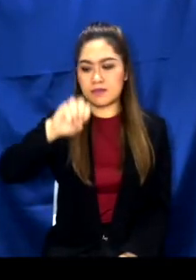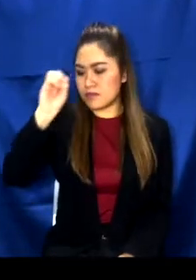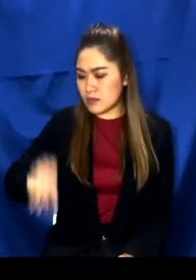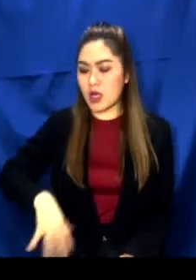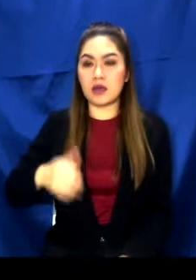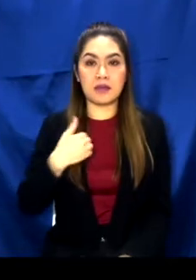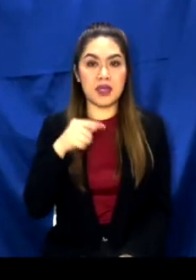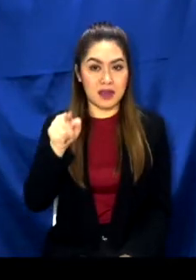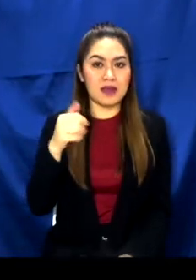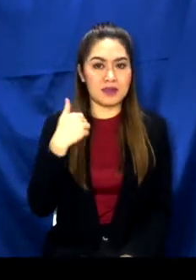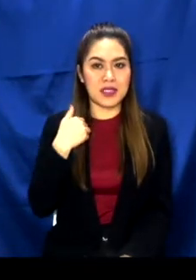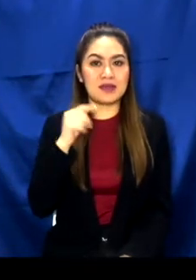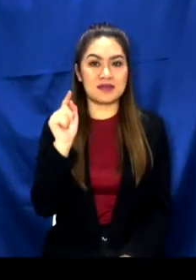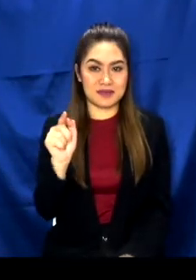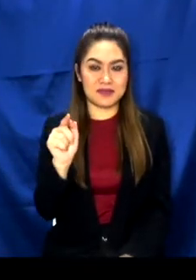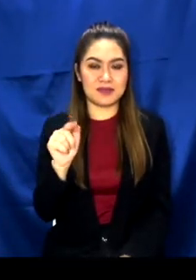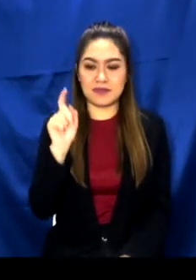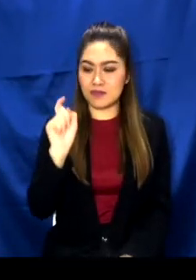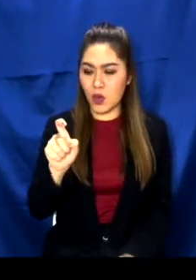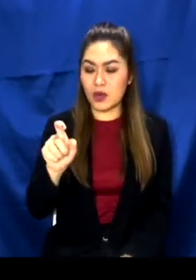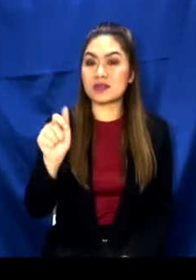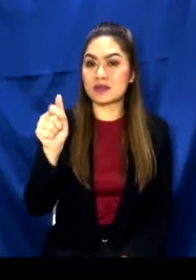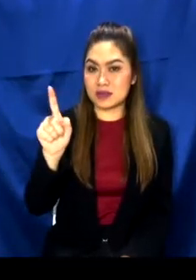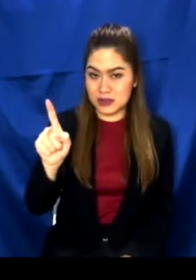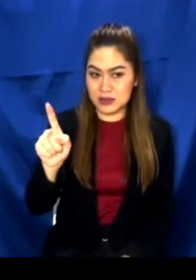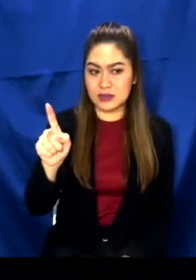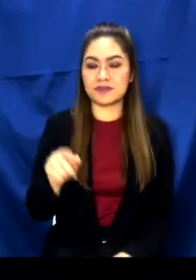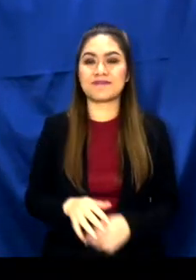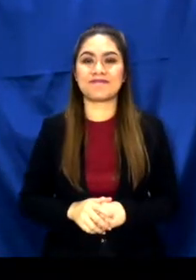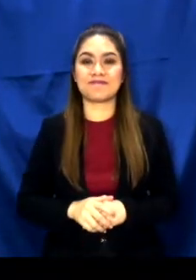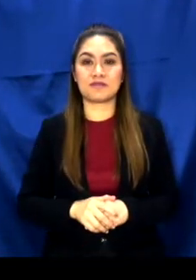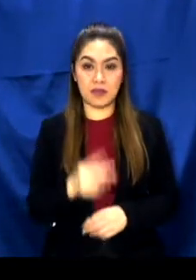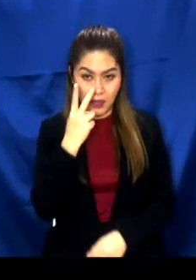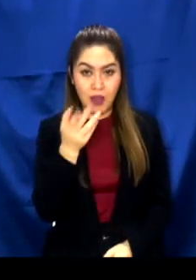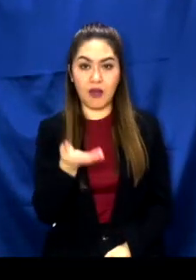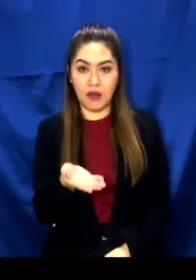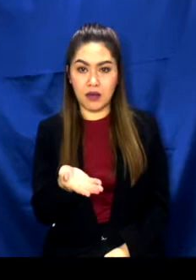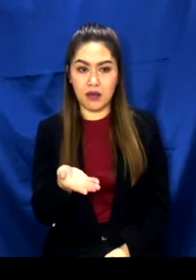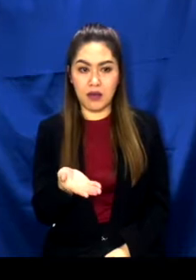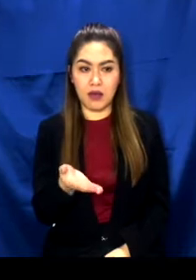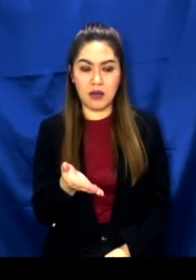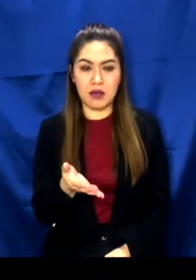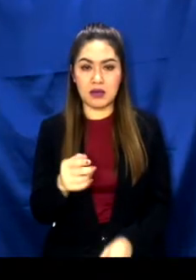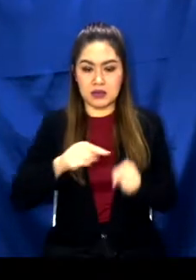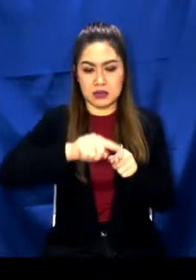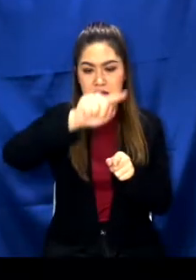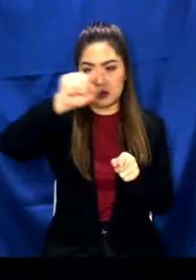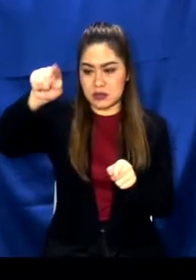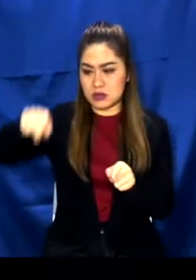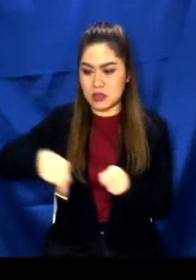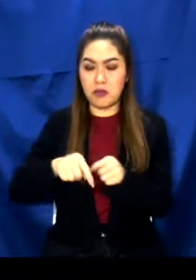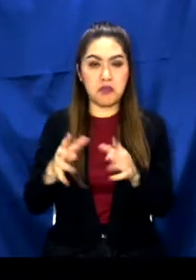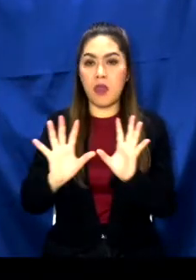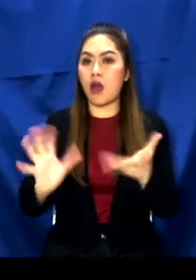คะมันจะมีตัวเอาออกอยู่ตรงนี้กด1ทีเห็นป่ะว่าขอบสี่เหลี่ยมหายไปกลายเป็นพื้นขาวๆโ